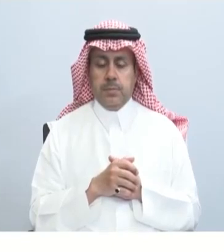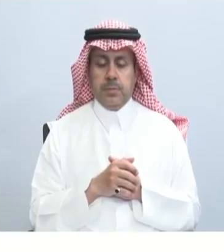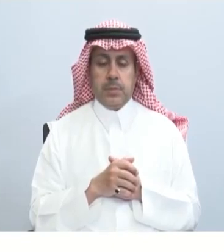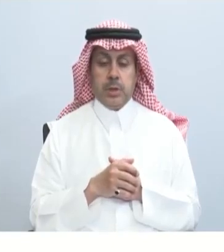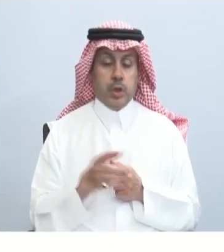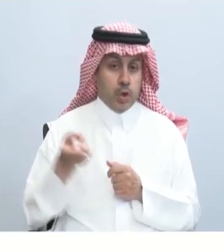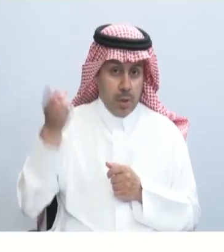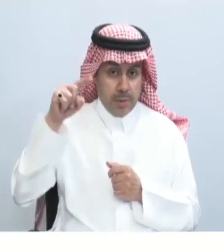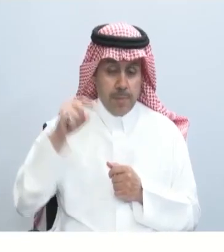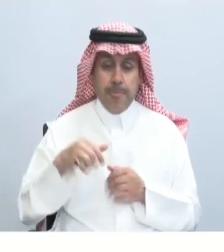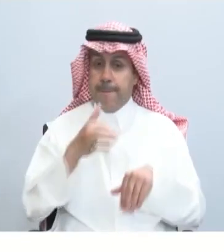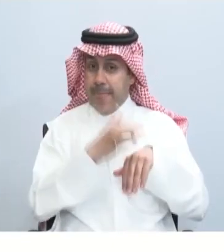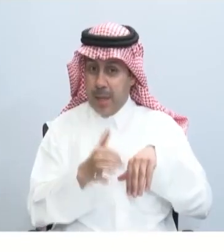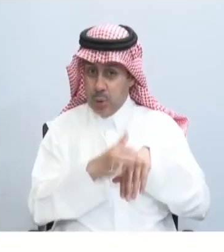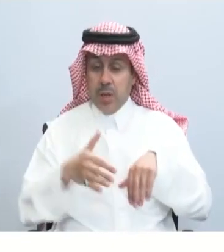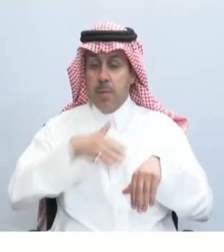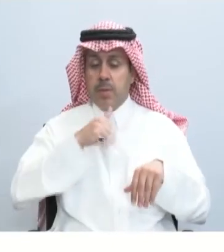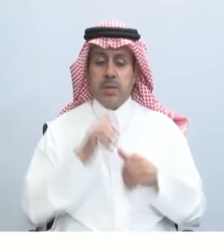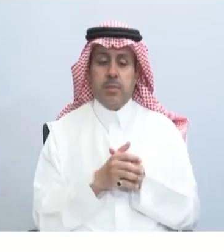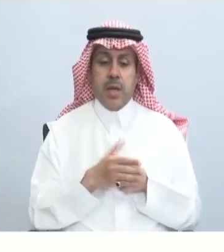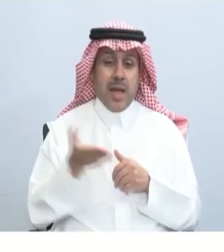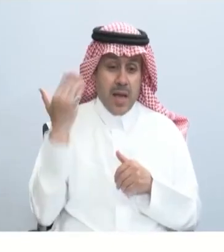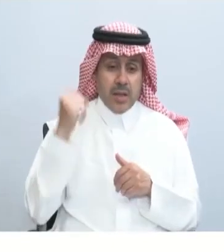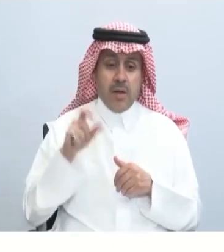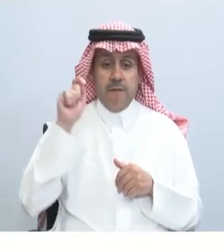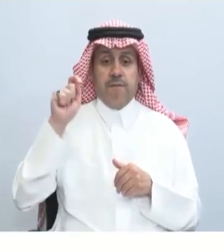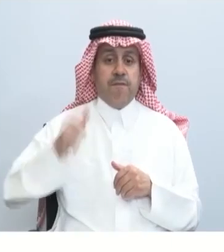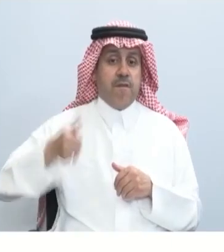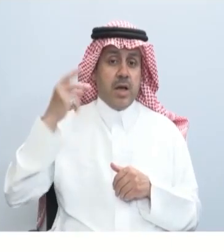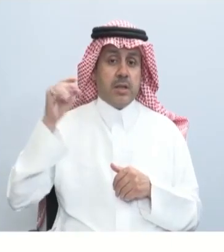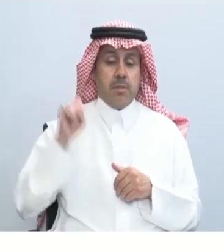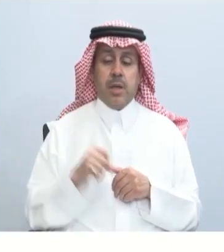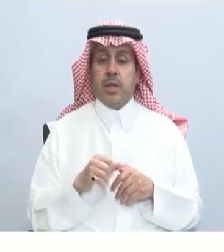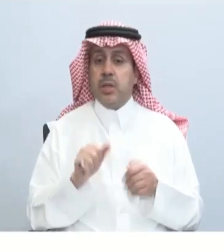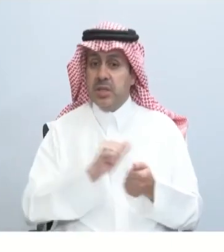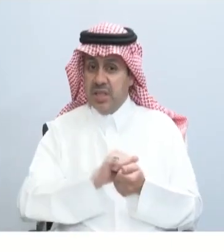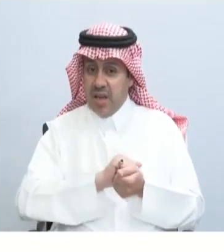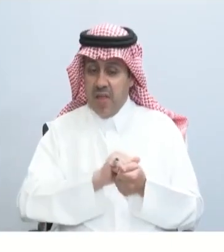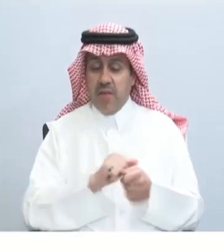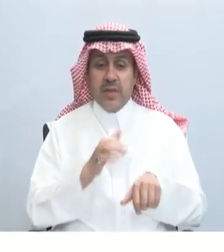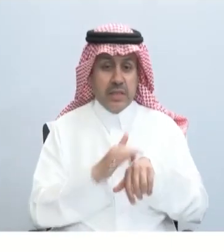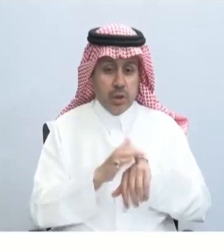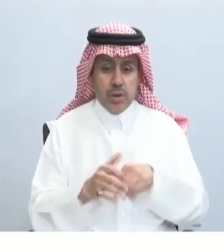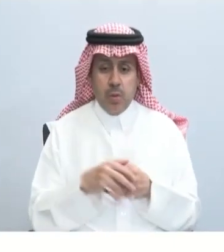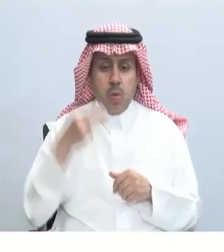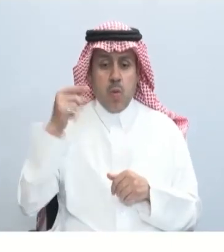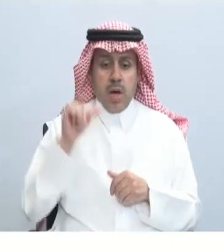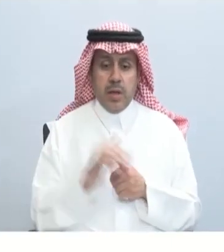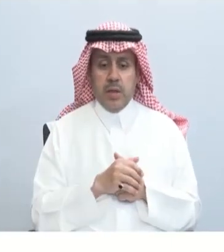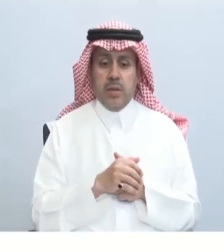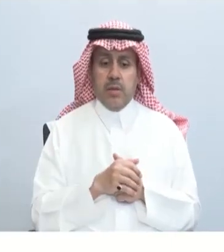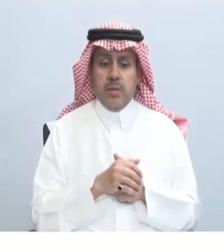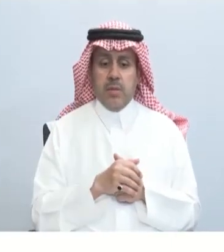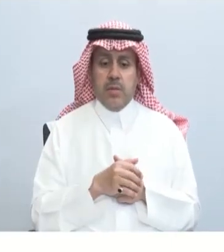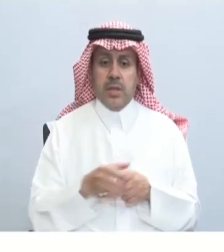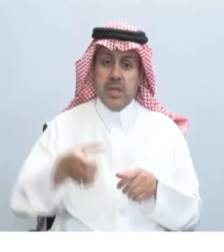عندما جرح النبي صلى الله عليه وسلم كانت فاطمه بنت ابنته تنظف جراحه وعلي بن ابي طالب رضي الله عنه